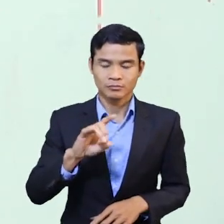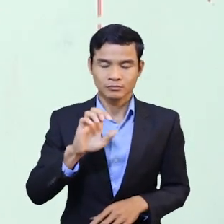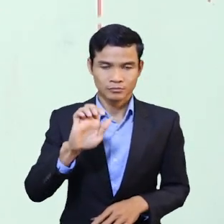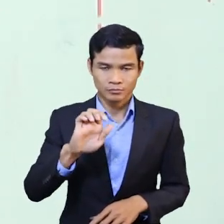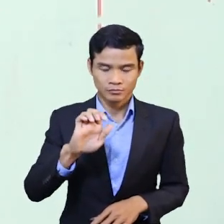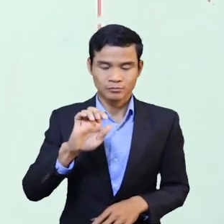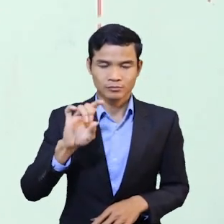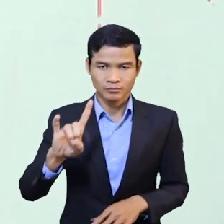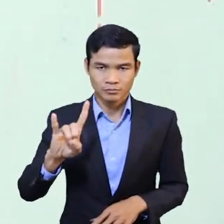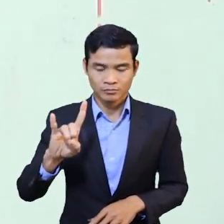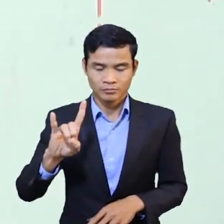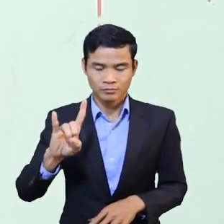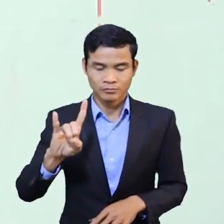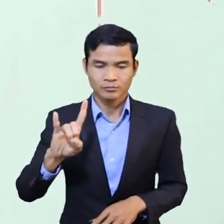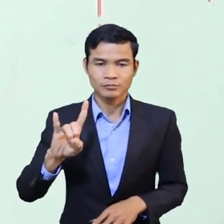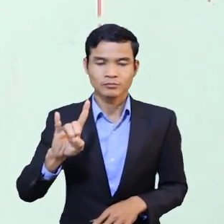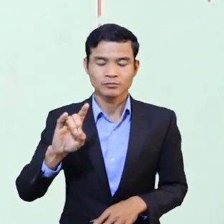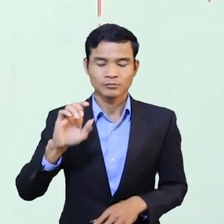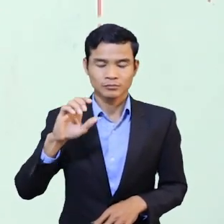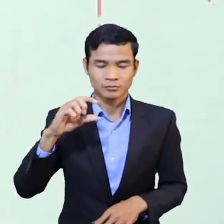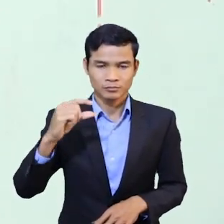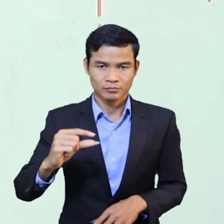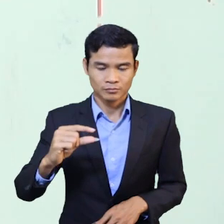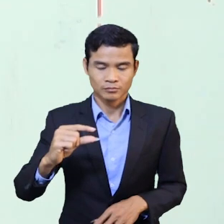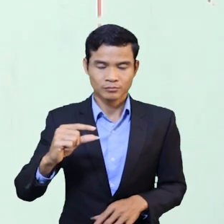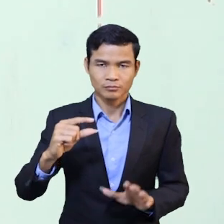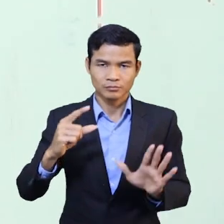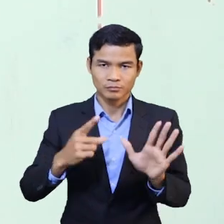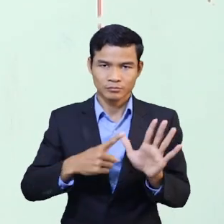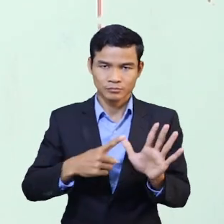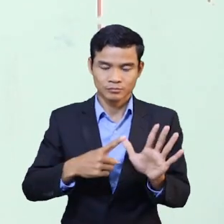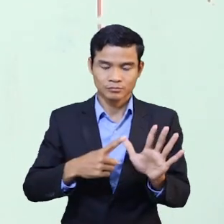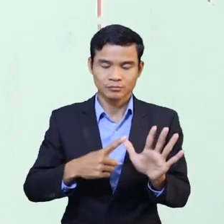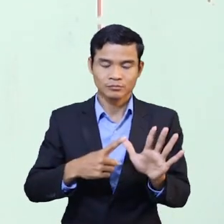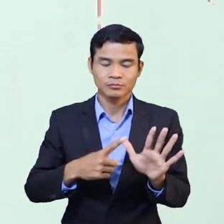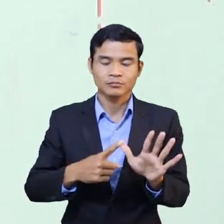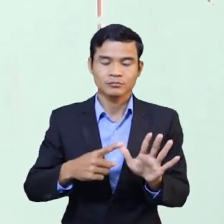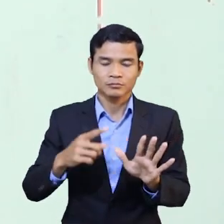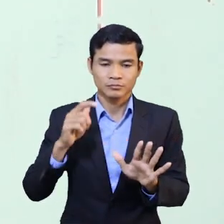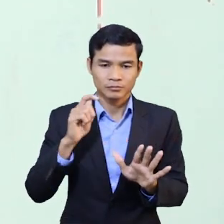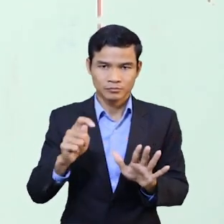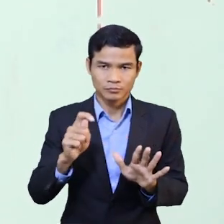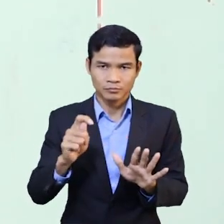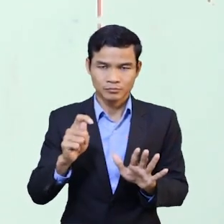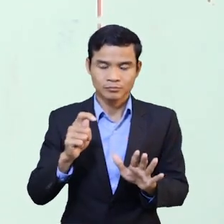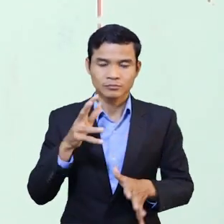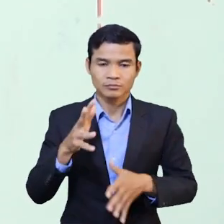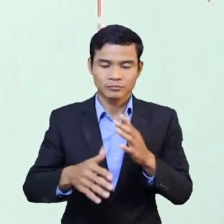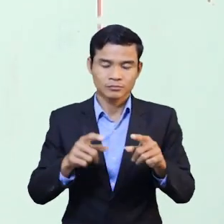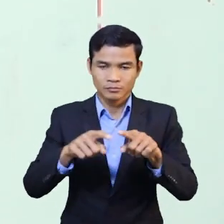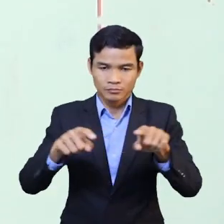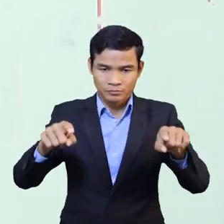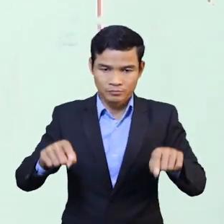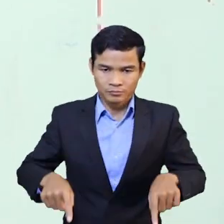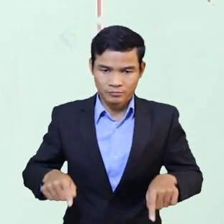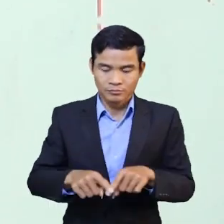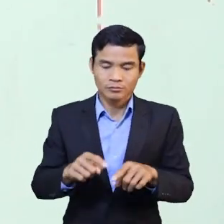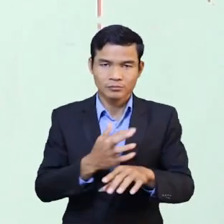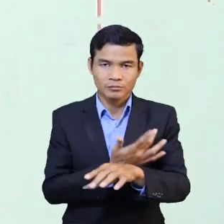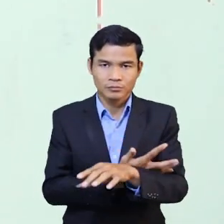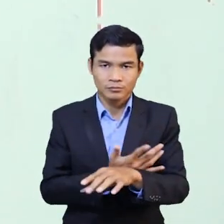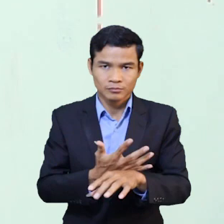mố chấm cò á cả cá nừng rổ cả chấm